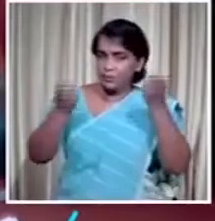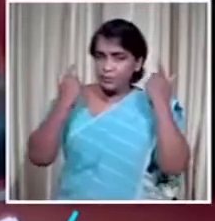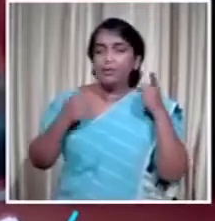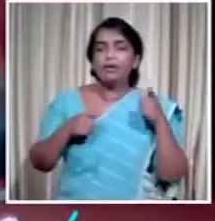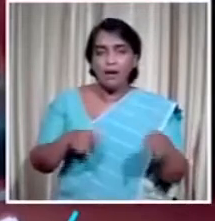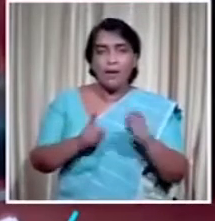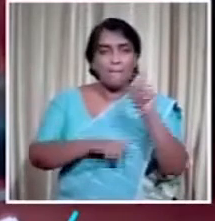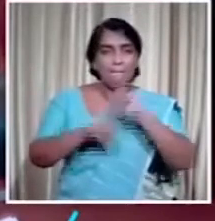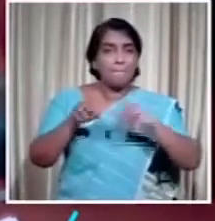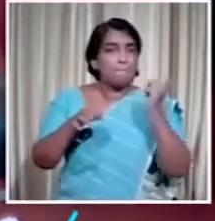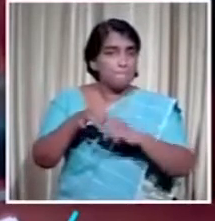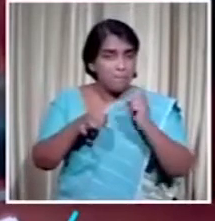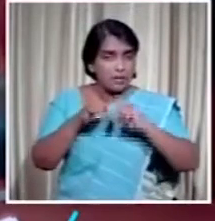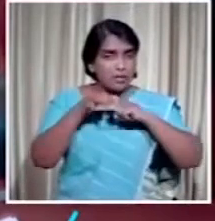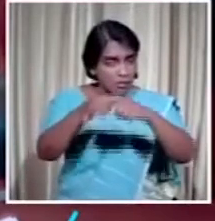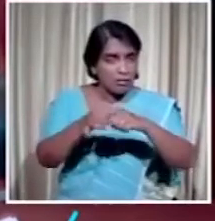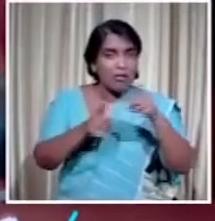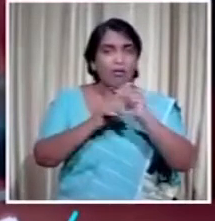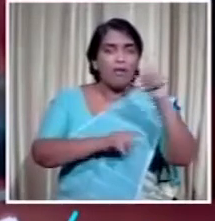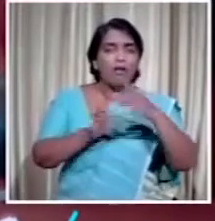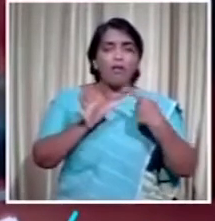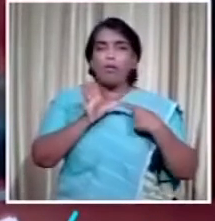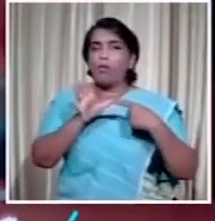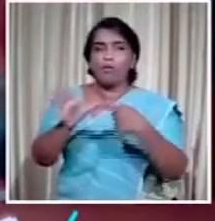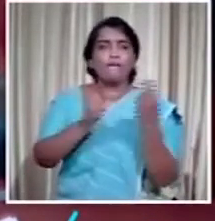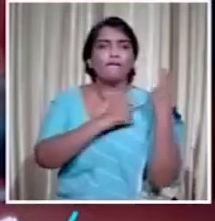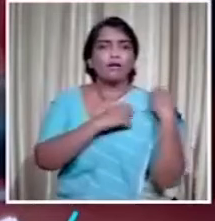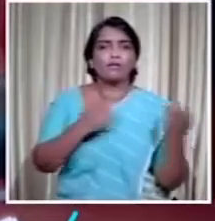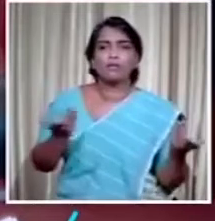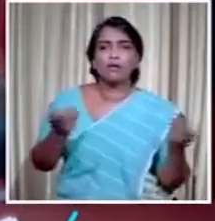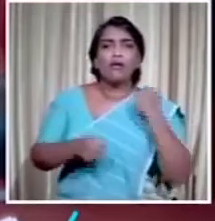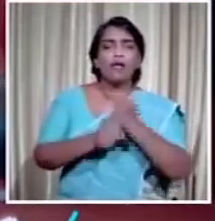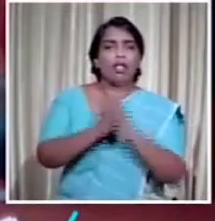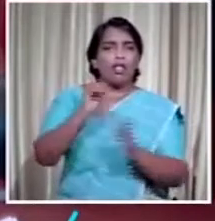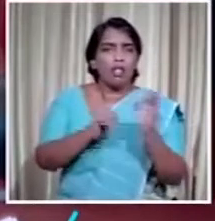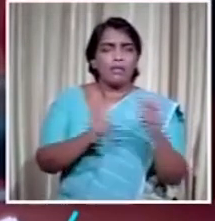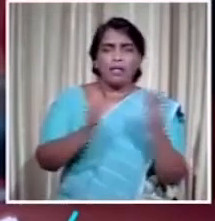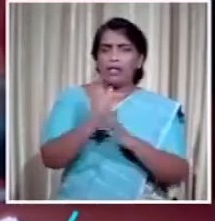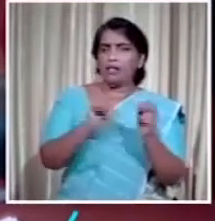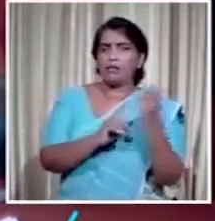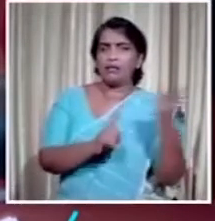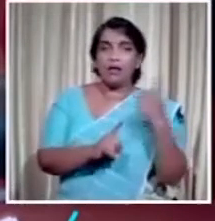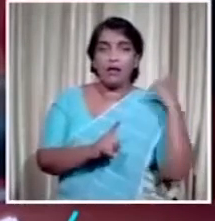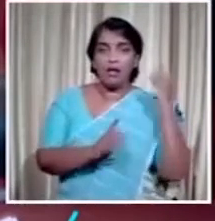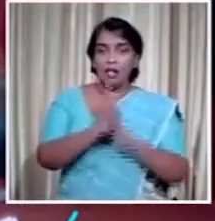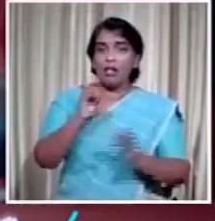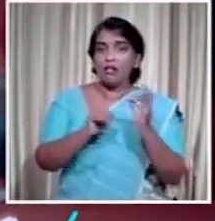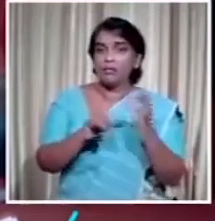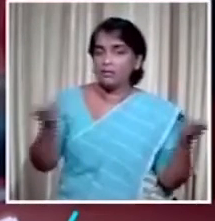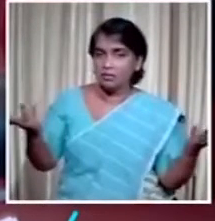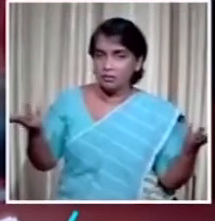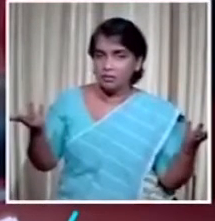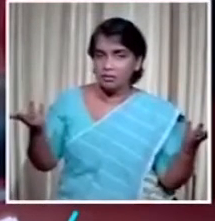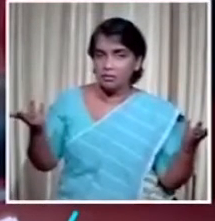මේ පාර්ලිමේන්තුවෙන් ප්‍රශ්න කරනකොට මේ පාර්ලිමේන්තුවේ කවුද වෙළඳ අමාත්‍යංශ ඇමතිවරයාත් නැත්නම් රාජ්‍ය අමාත්‍යවරයාත් නැත්නම් ආරක්ෂක අමාත්‍යවරයා නැහැ